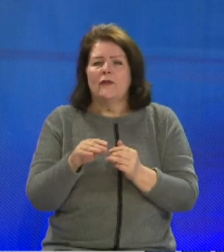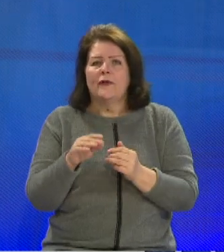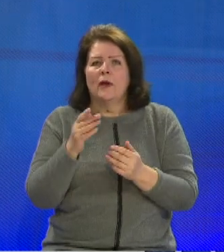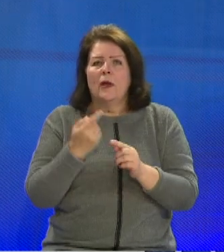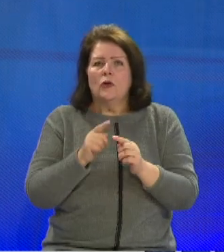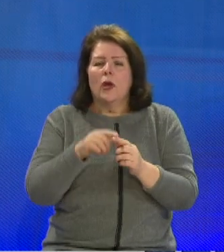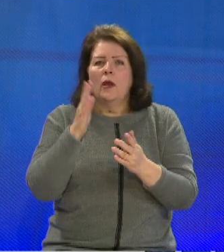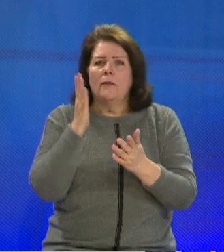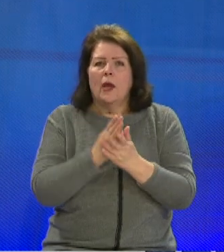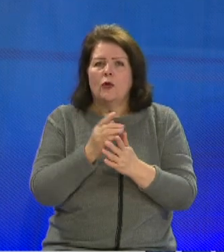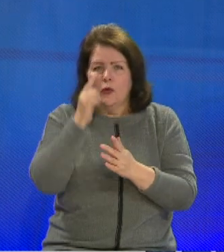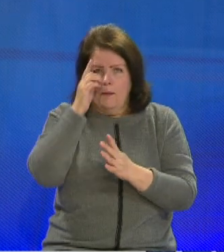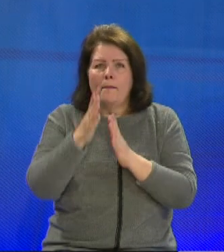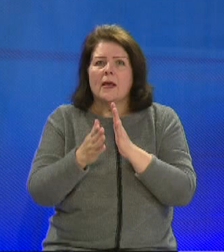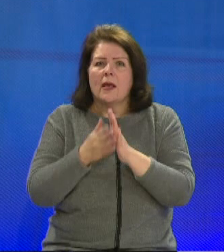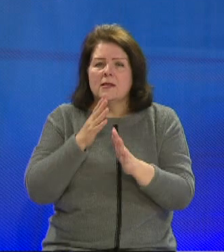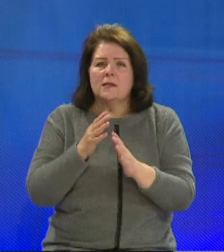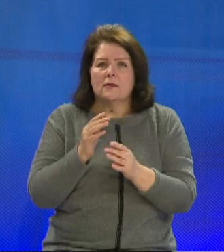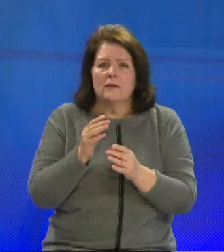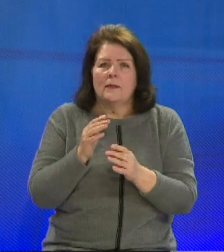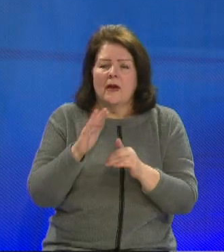погрузиться уже в педагогическую профессию.